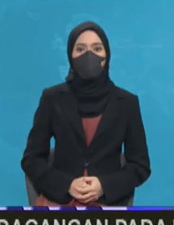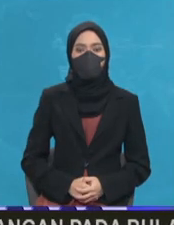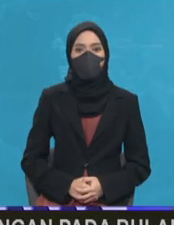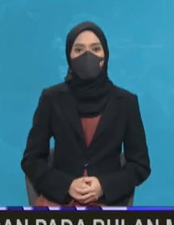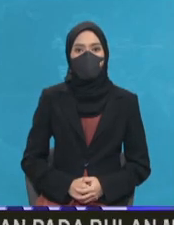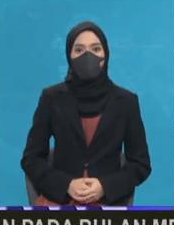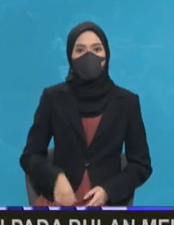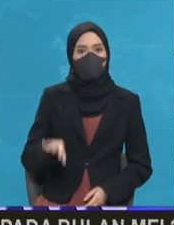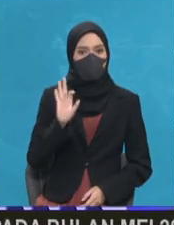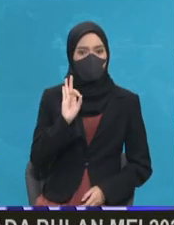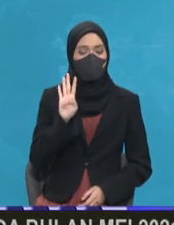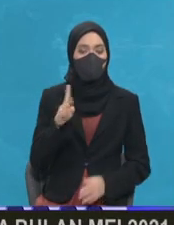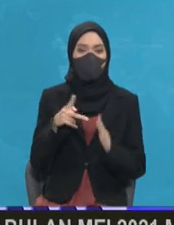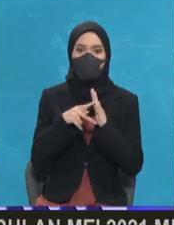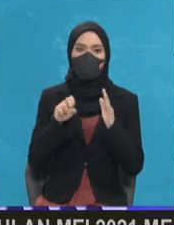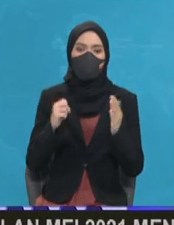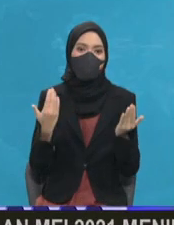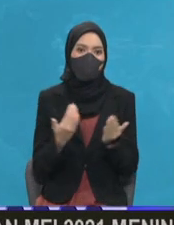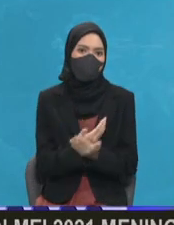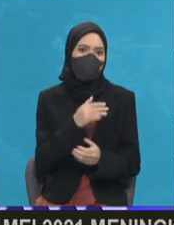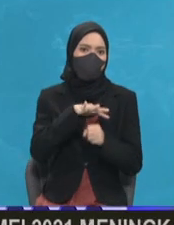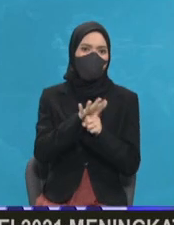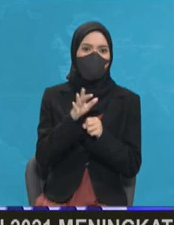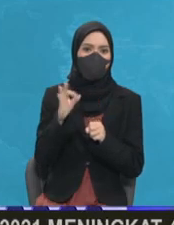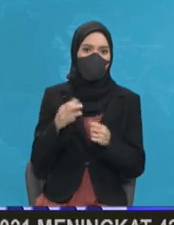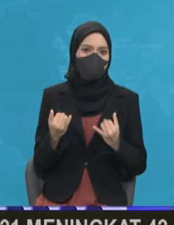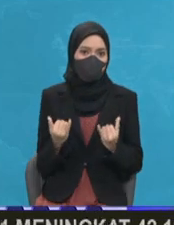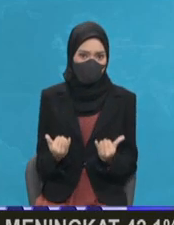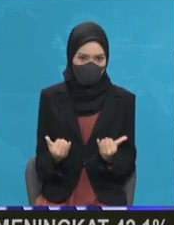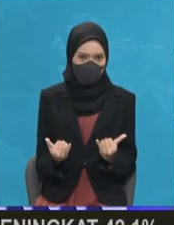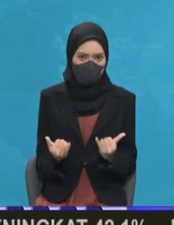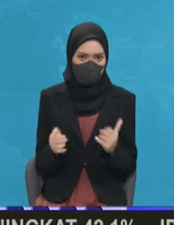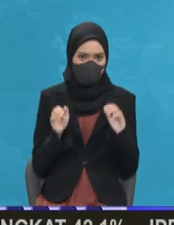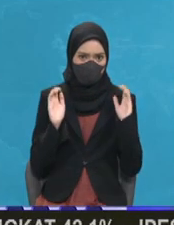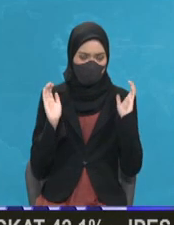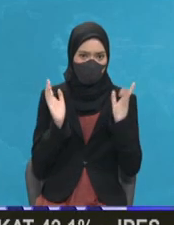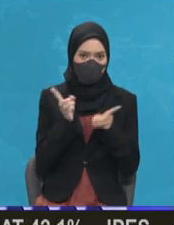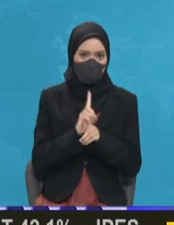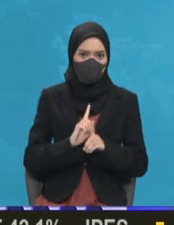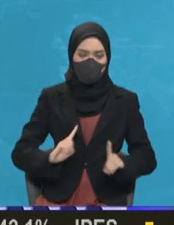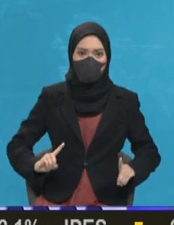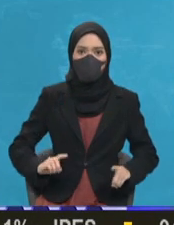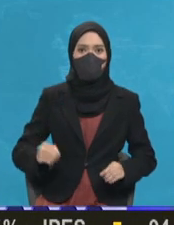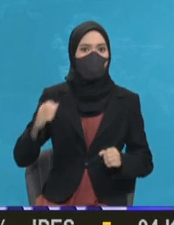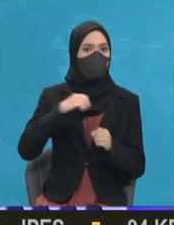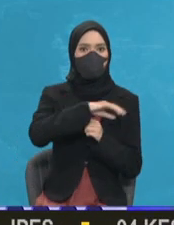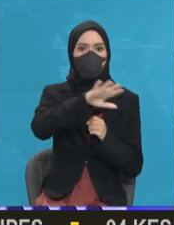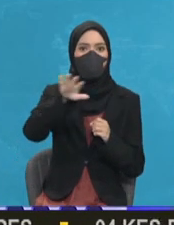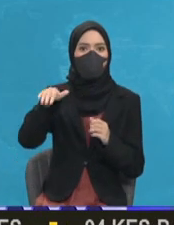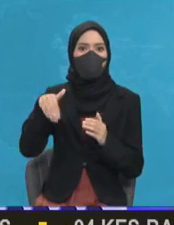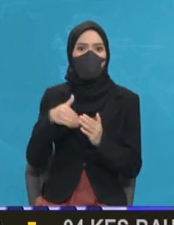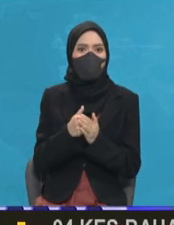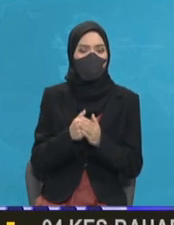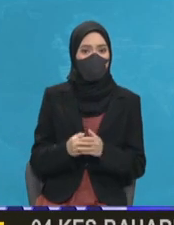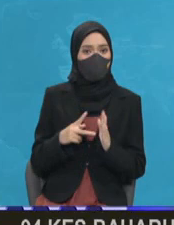Hai 94 cash baharu jangkitan komitmen intim dilaporkan hari ini di negara Brunei Darussalam menjadikan jumlah